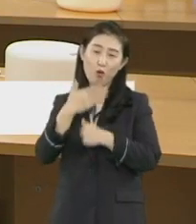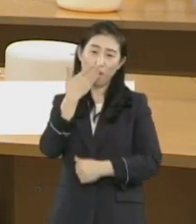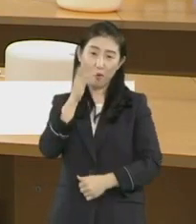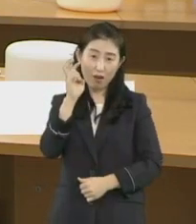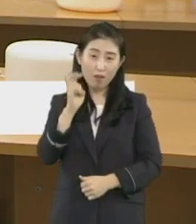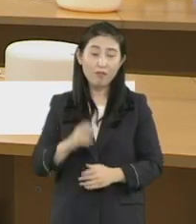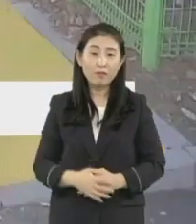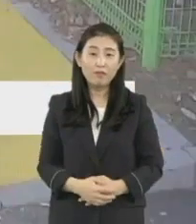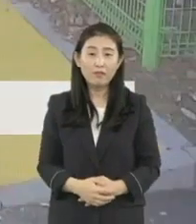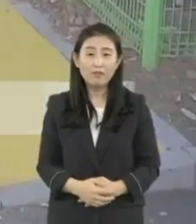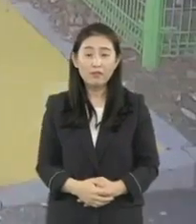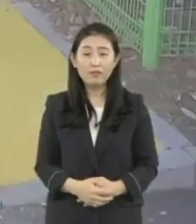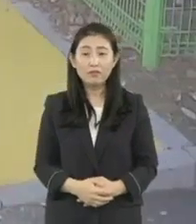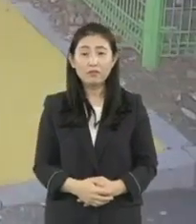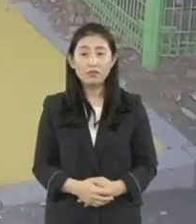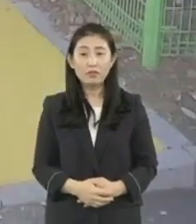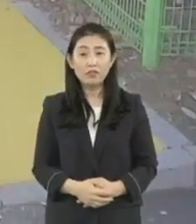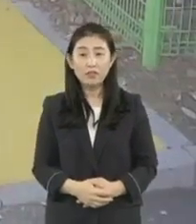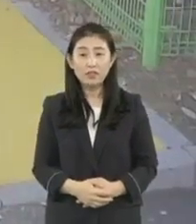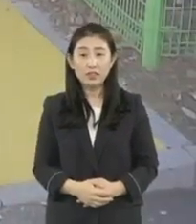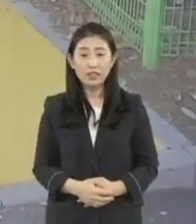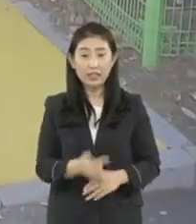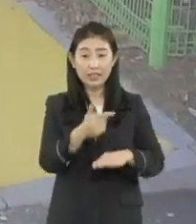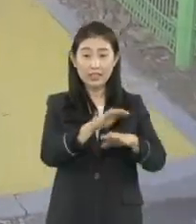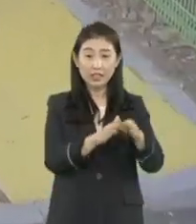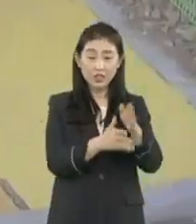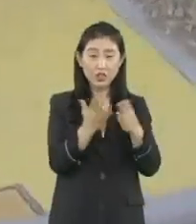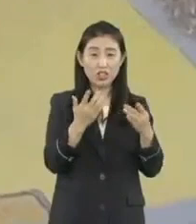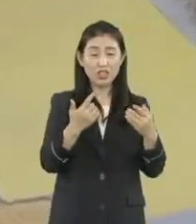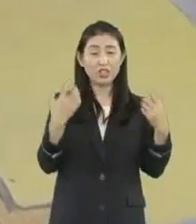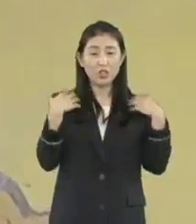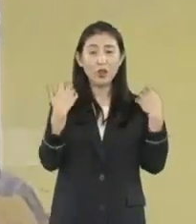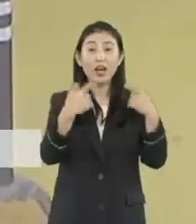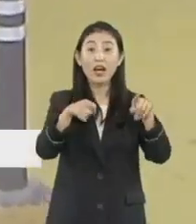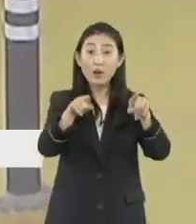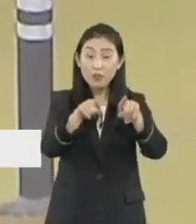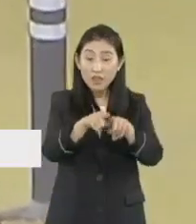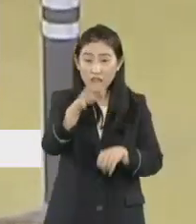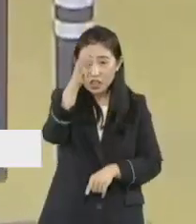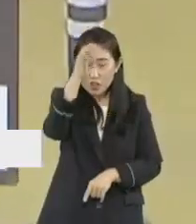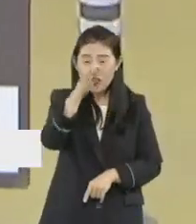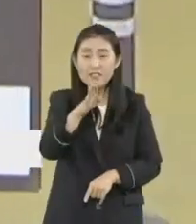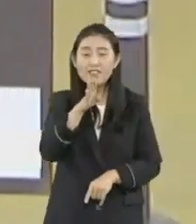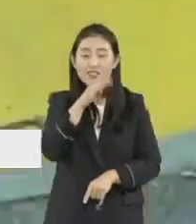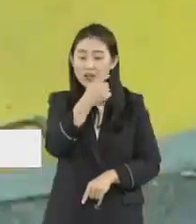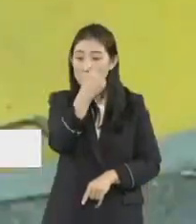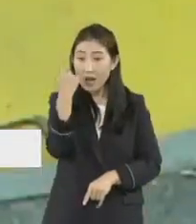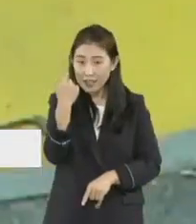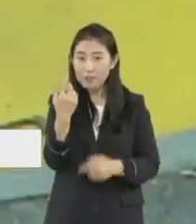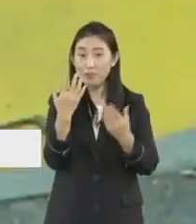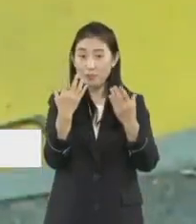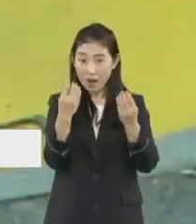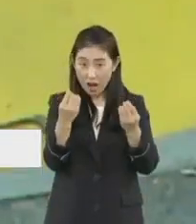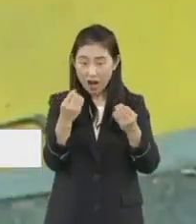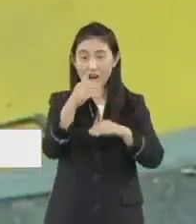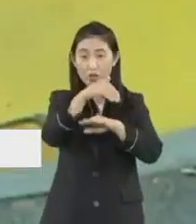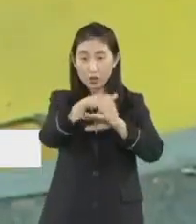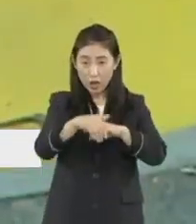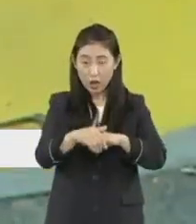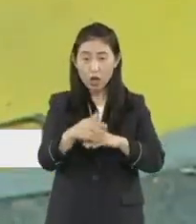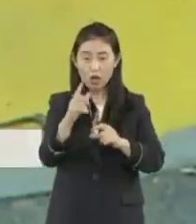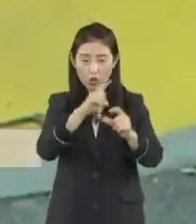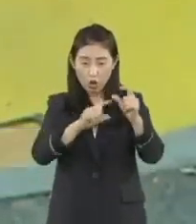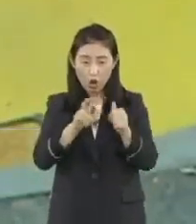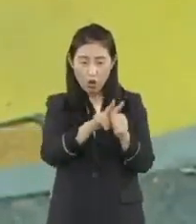거라고 그렇게 기대를 하고 있습니다. 연구팀은 대전시와 협력해 이 기술에 대한 실증을 수행하는 동시에 데이터